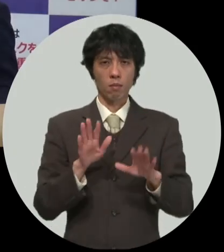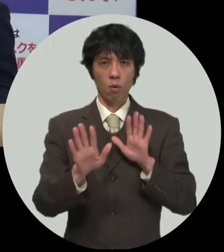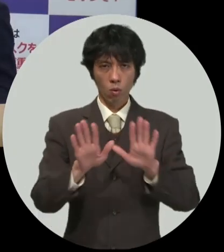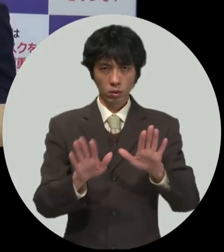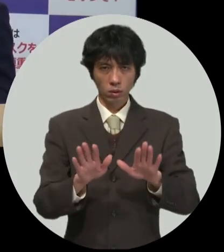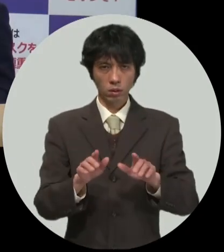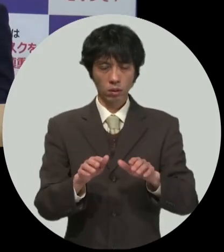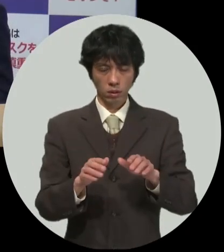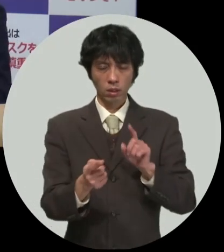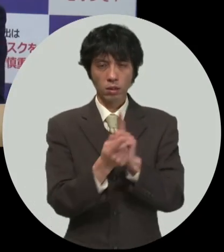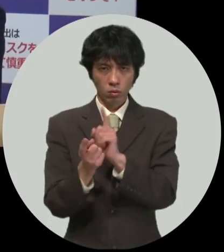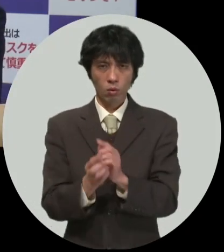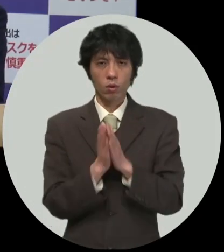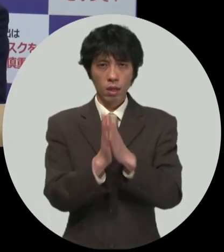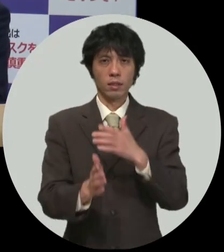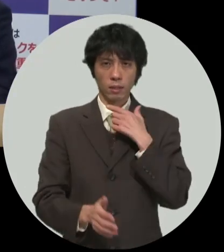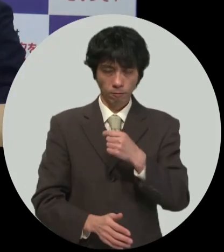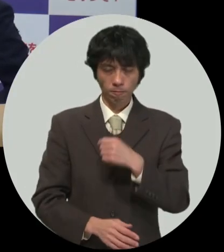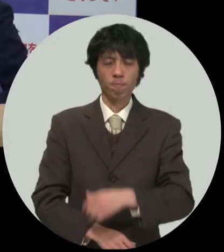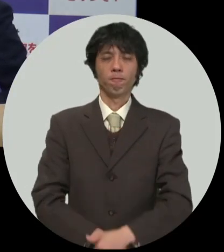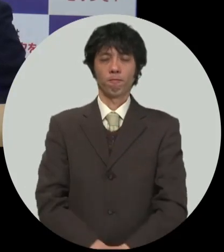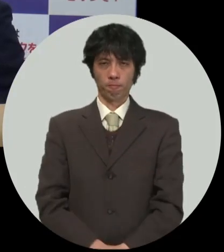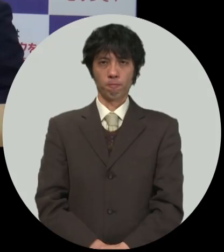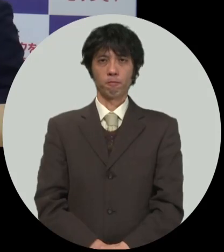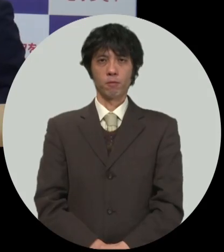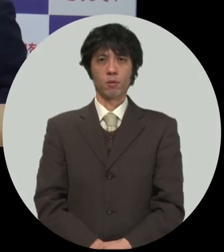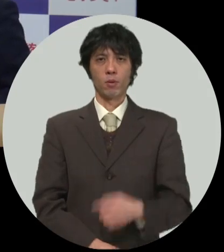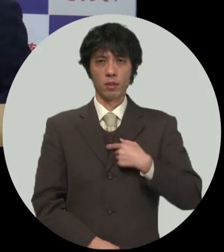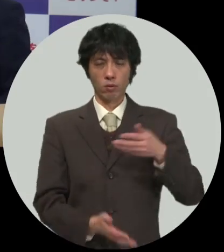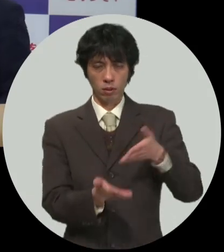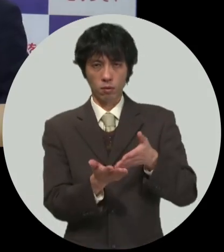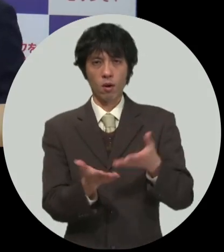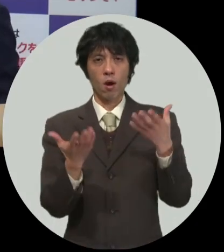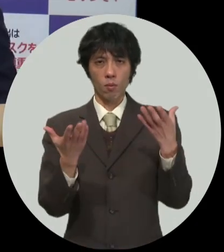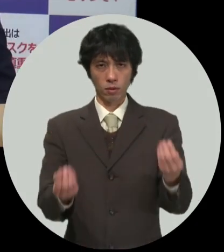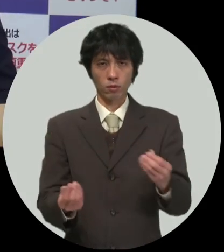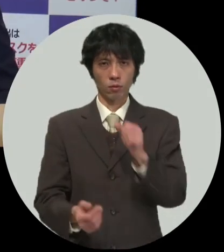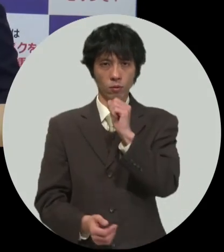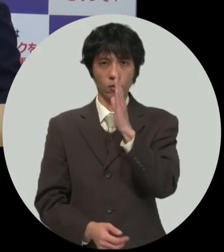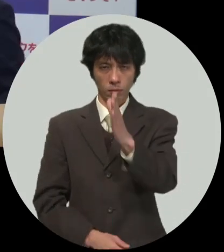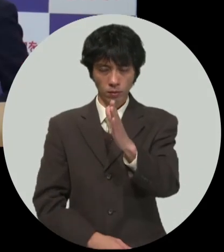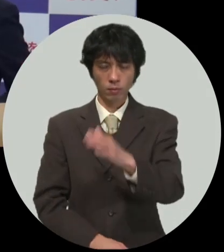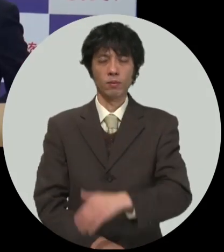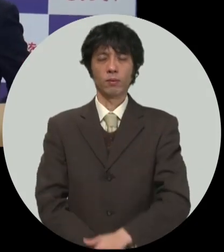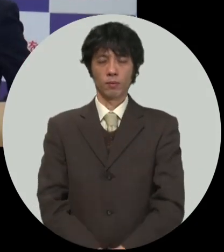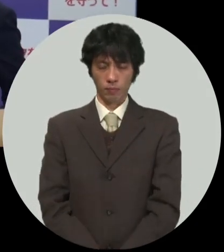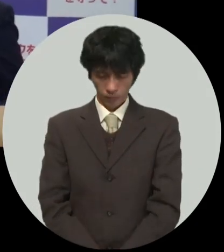お願いしたいというふうに思っております。私からは以上でございます。よろしくお願いいたします。